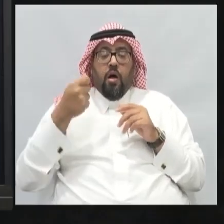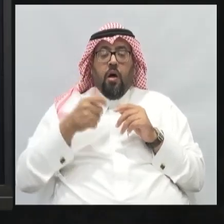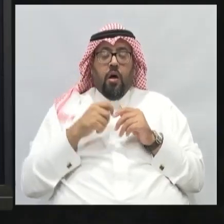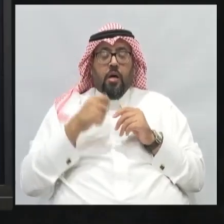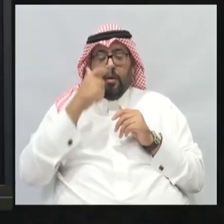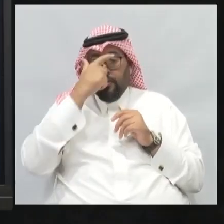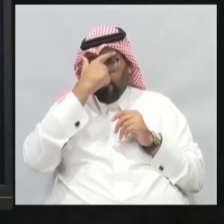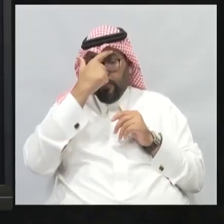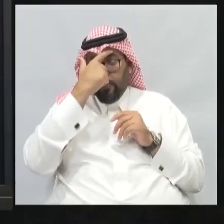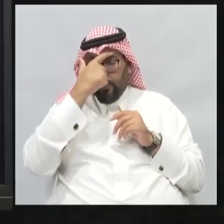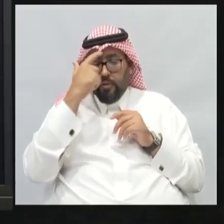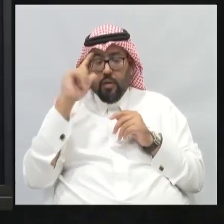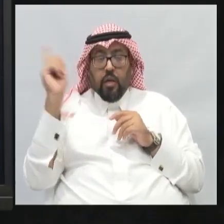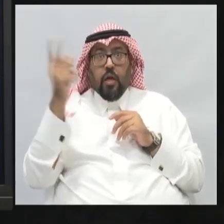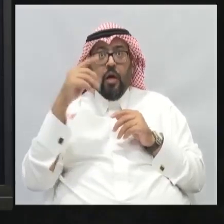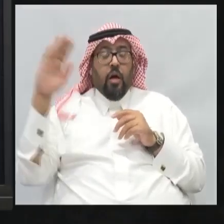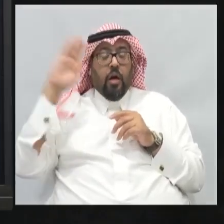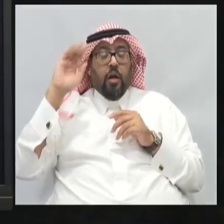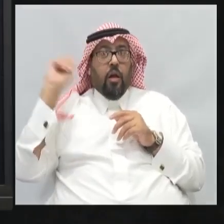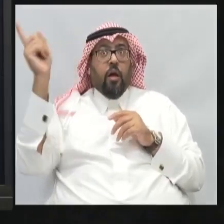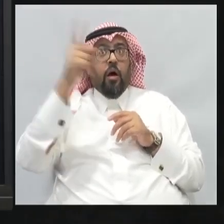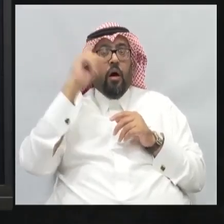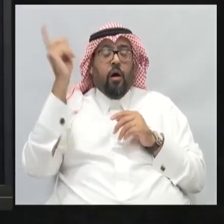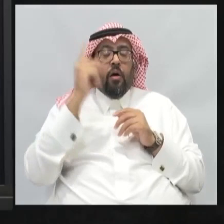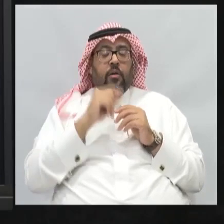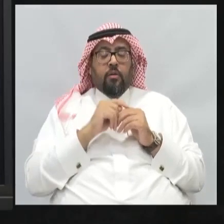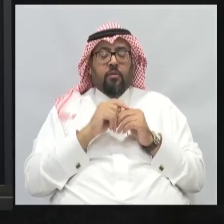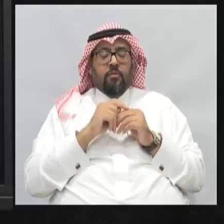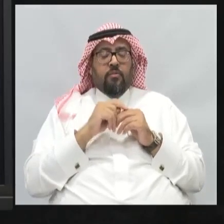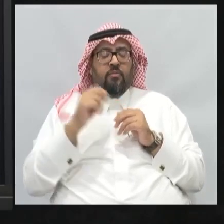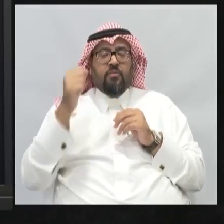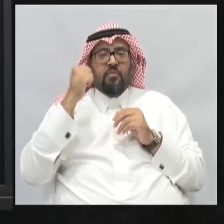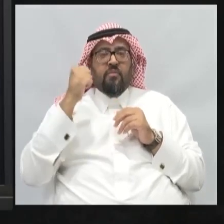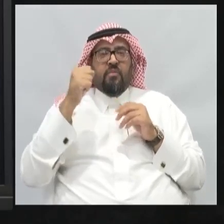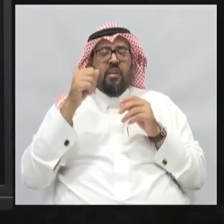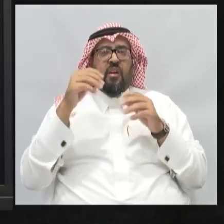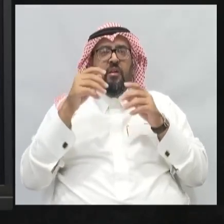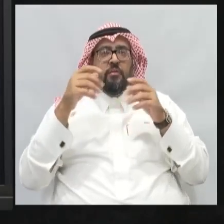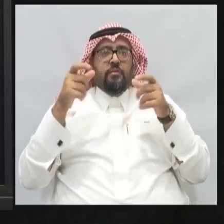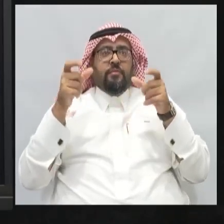من الانفاق العسكري عالميا اذا ايضا تمتلك قوه عسكريه